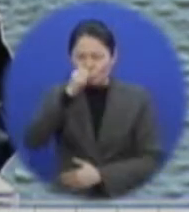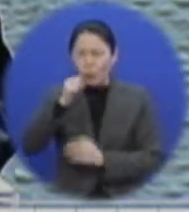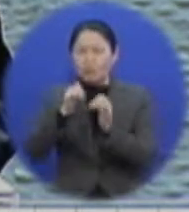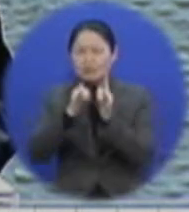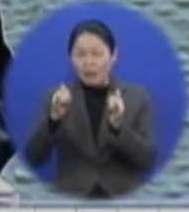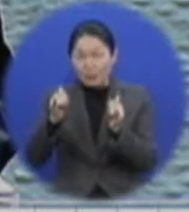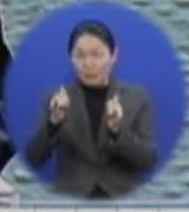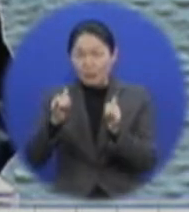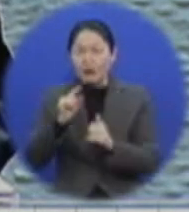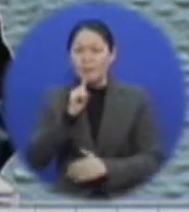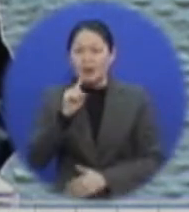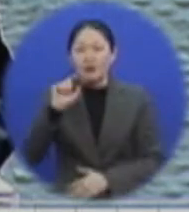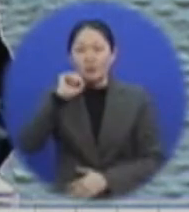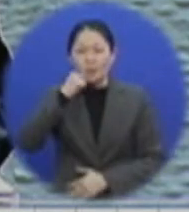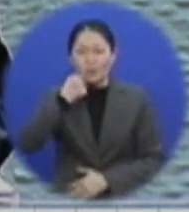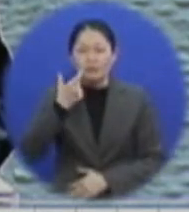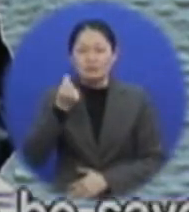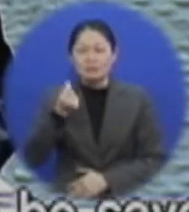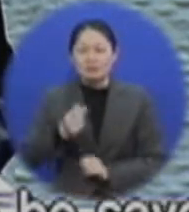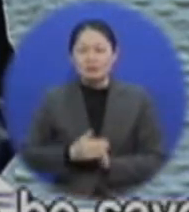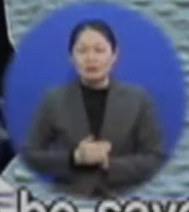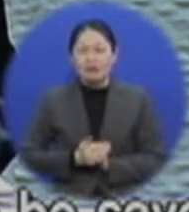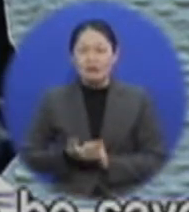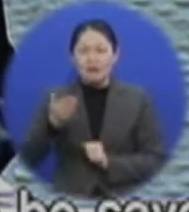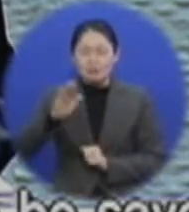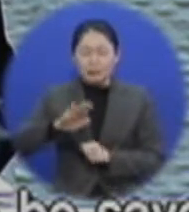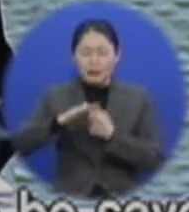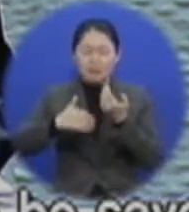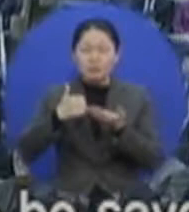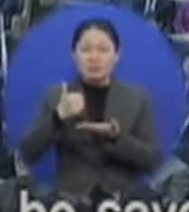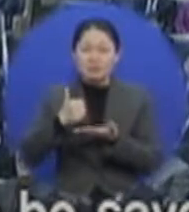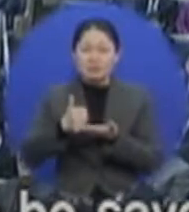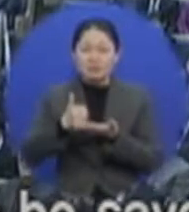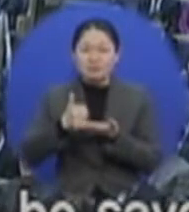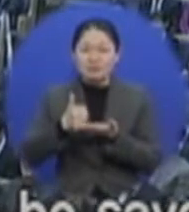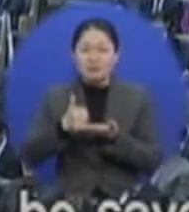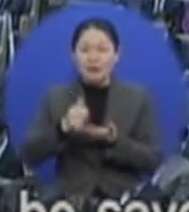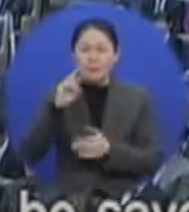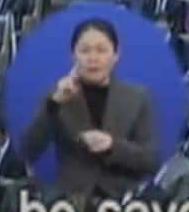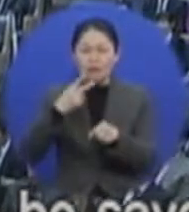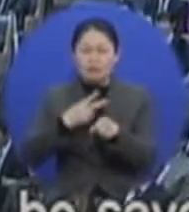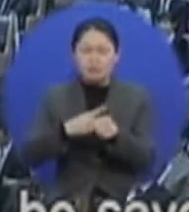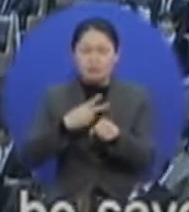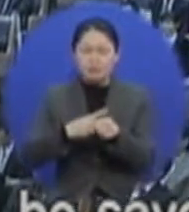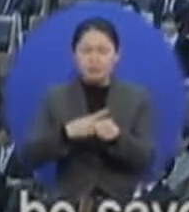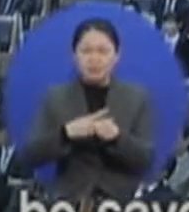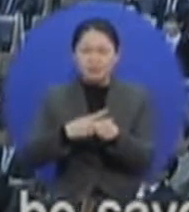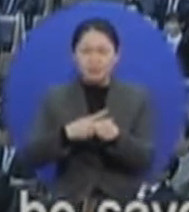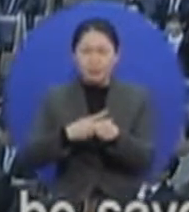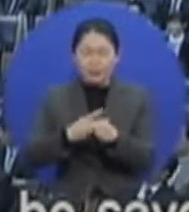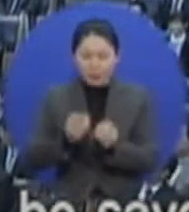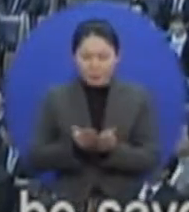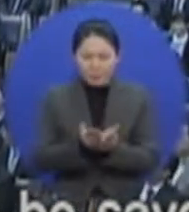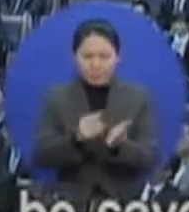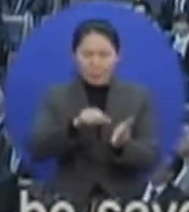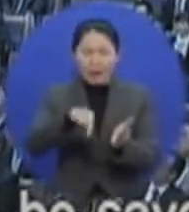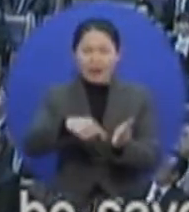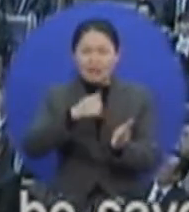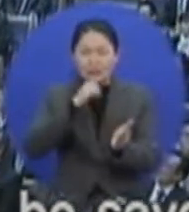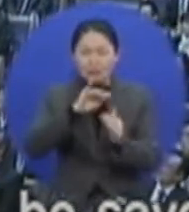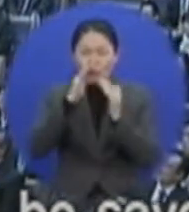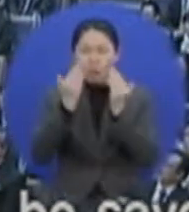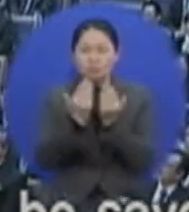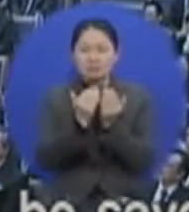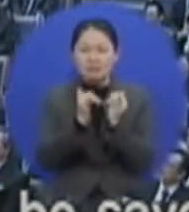고 말 할 수가 없잖아요 그런데 하나님께서는 사도 바울에게 급에 있는 모든 사람이